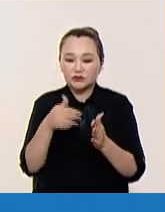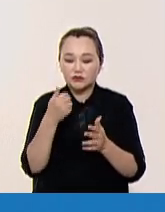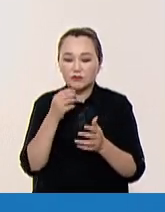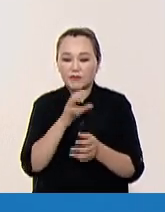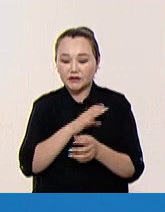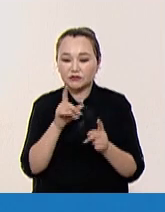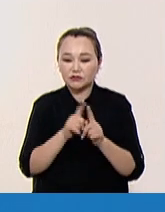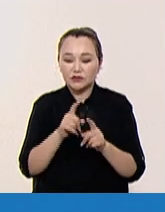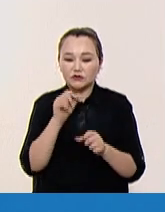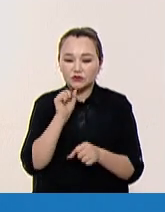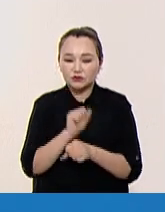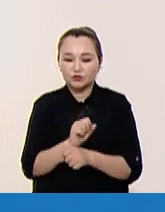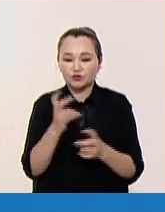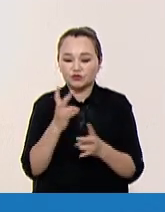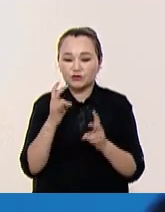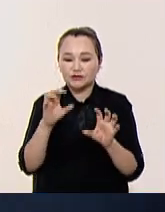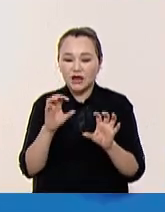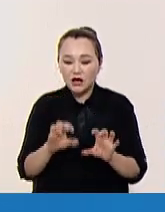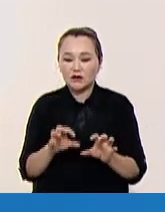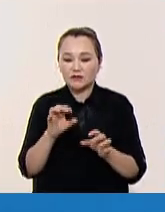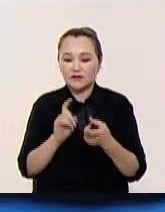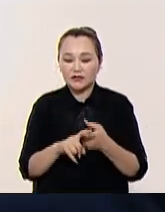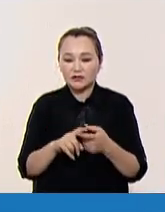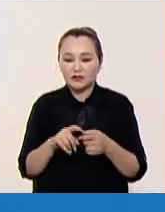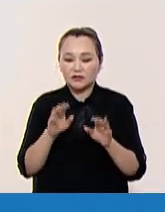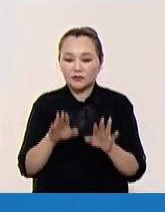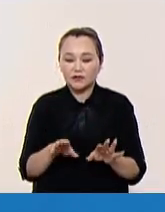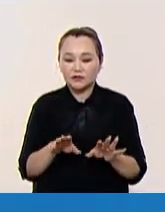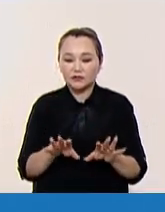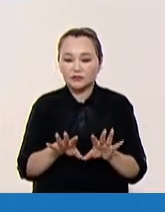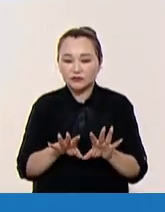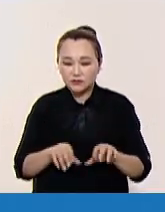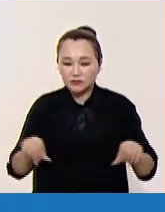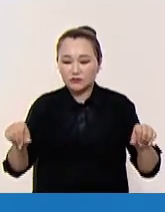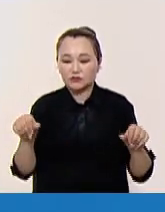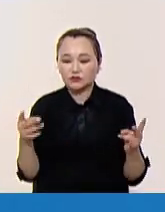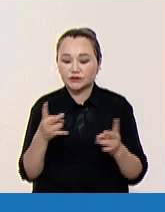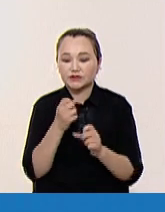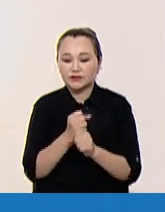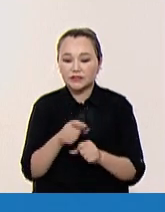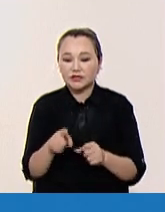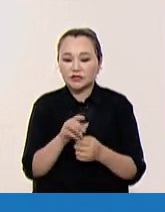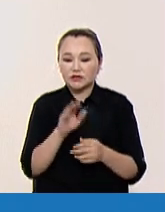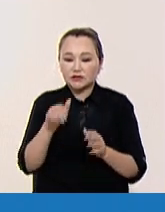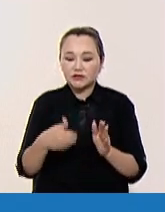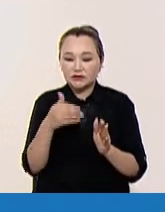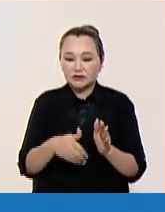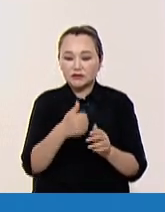керек. Заң бойынша біз бір буферный зона жасауымыз керек. Сол жерде ешқандай қазба